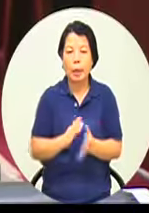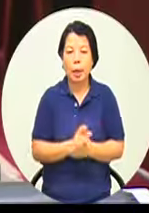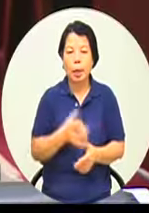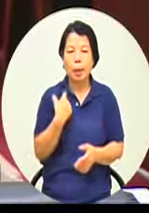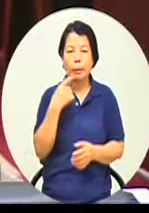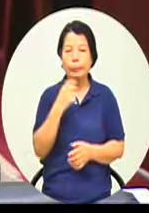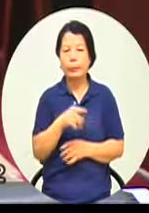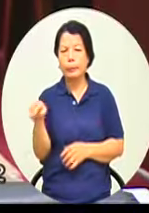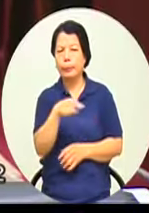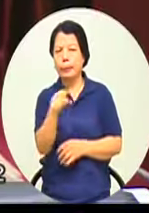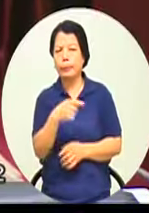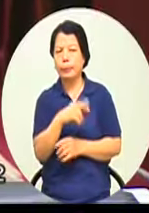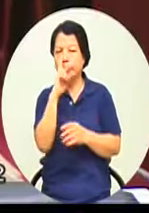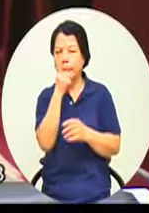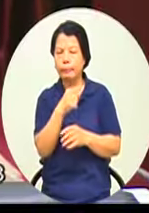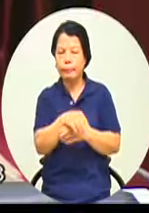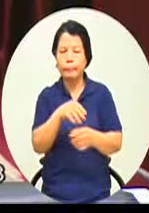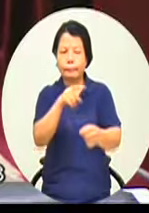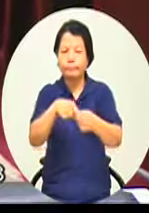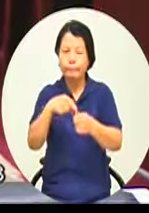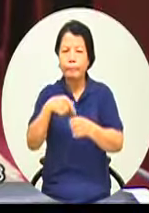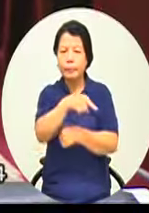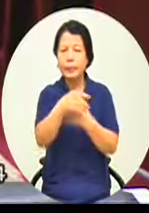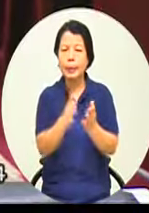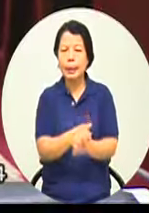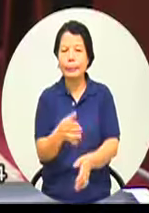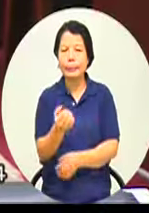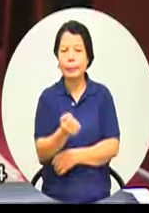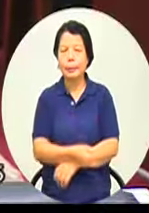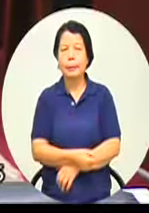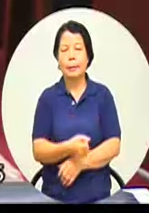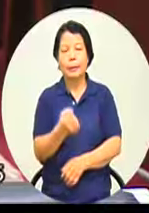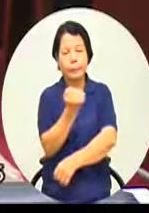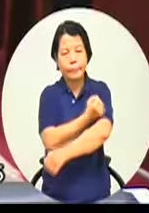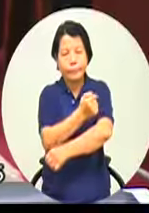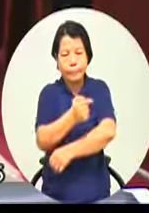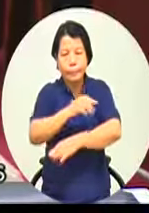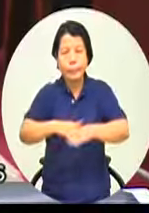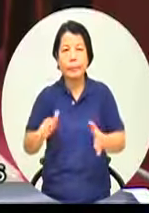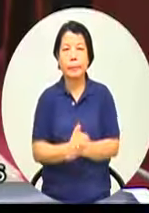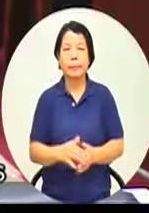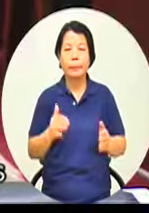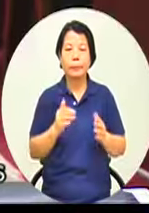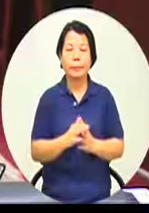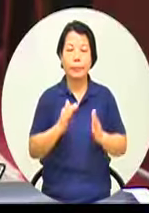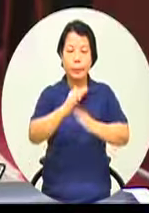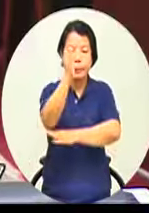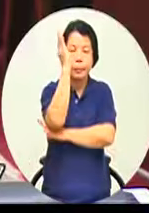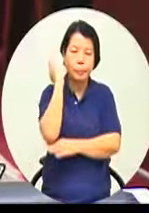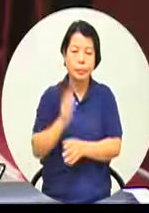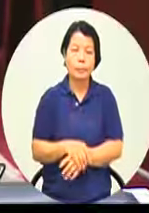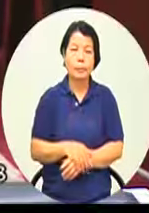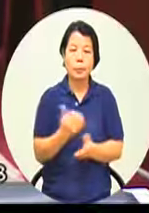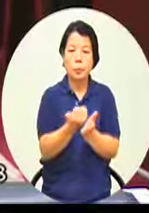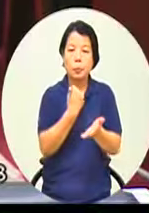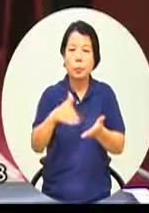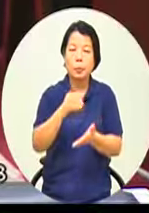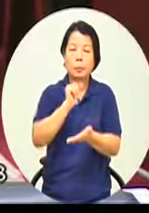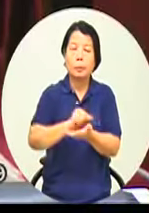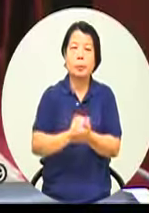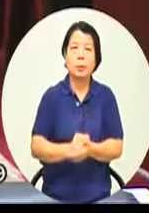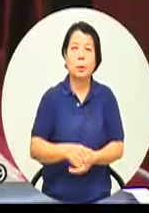太多，其实农民是叫苦连天，然后我们的政府又要编列大笔的预算，不管是农委会也